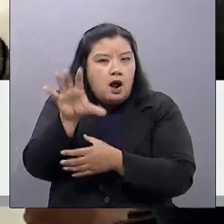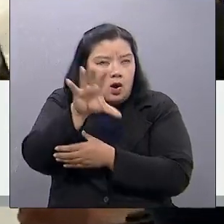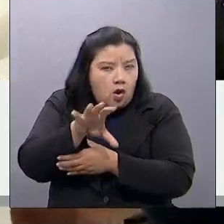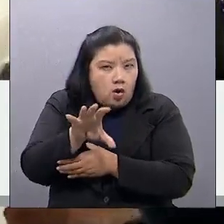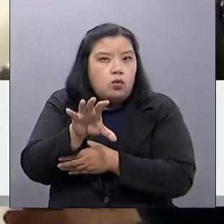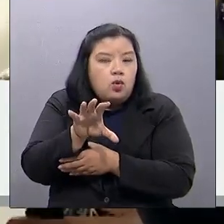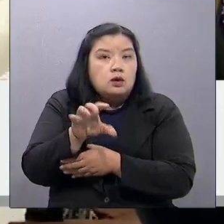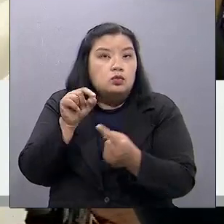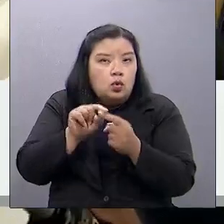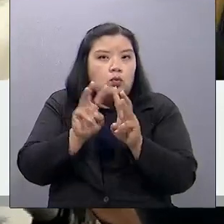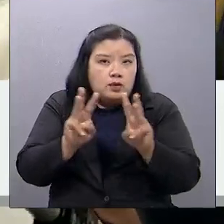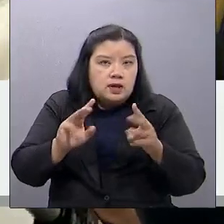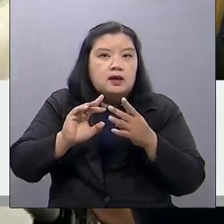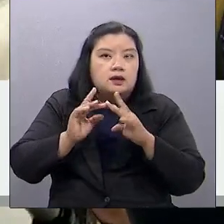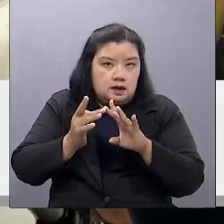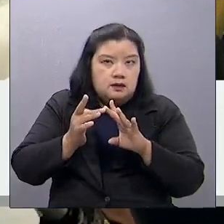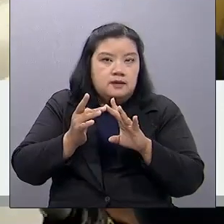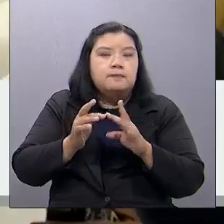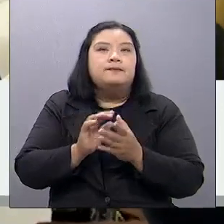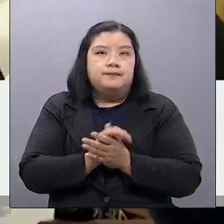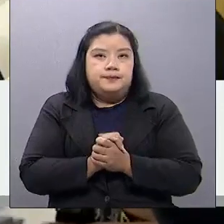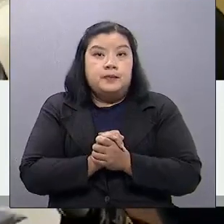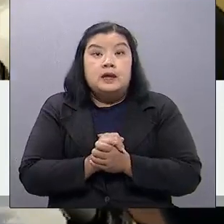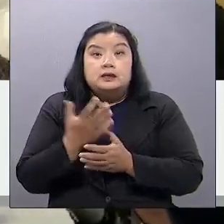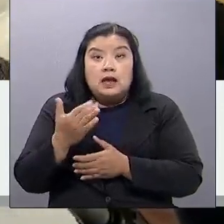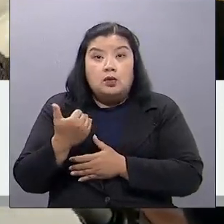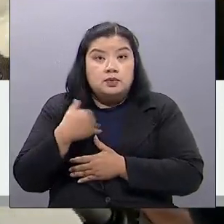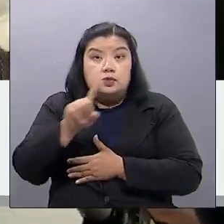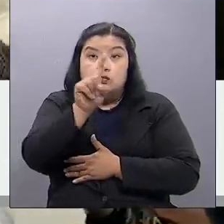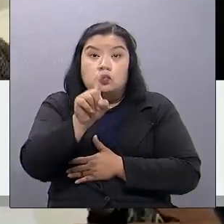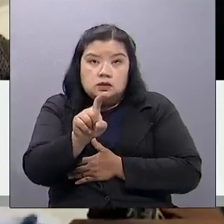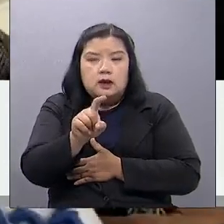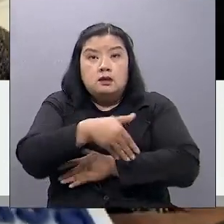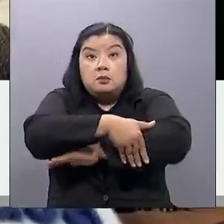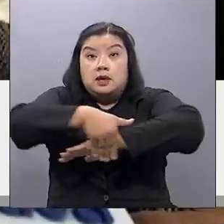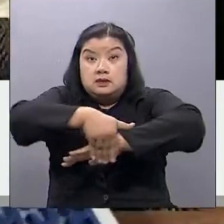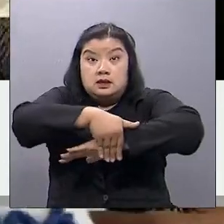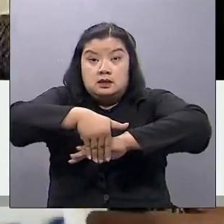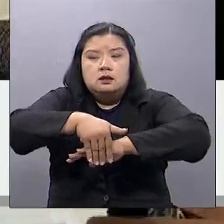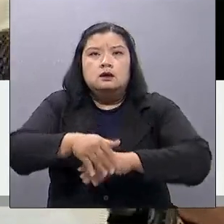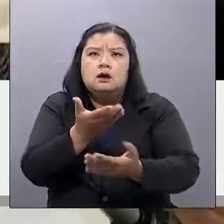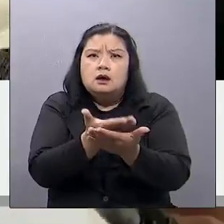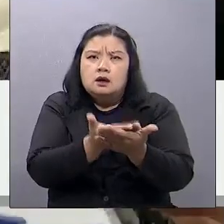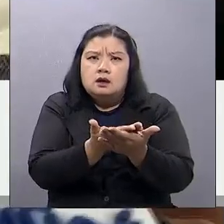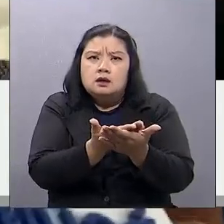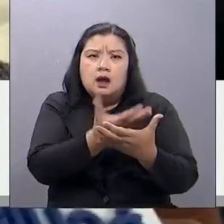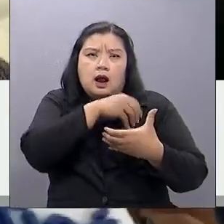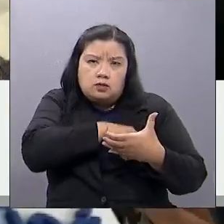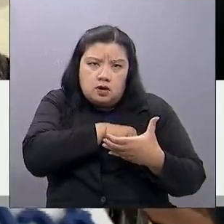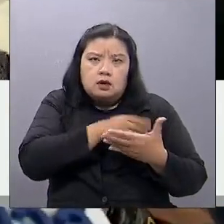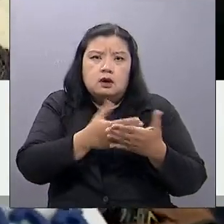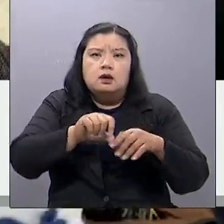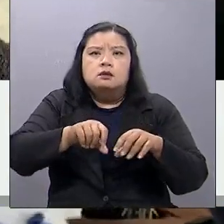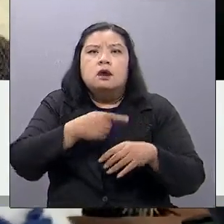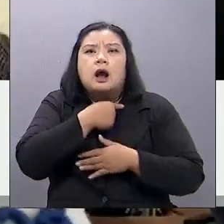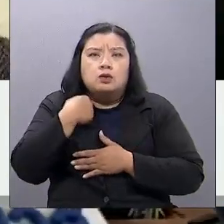หรือบก.ปอส.โดยตั้งข้อสงสัยถึงงบกำไรขาดทุนของบริษัทปี2564จำนว